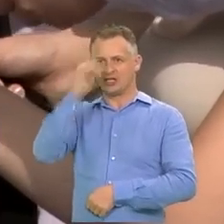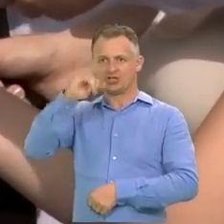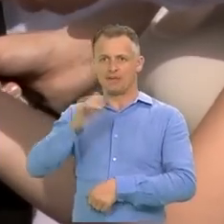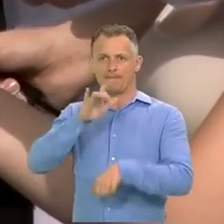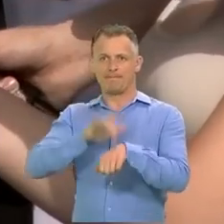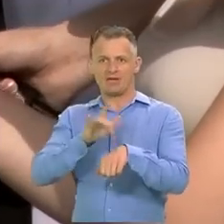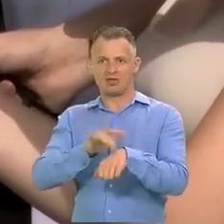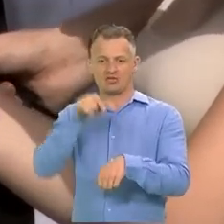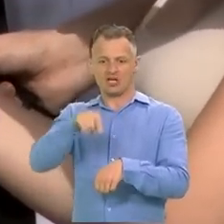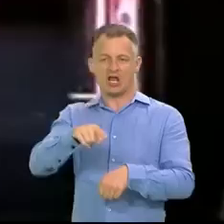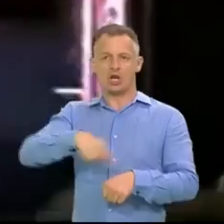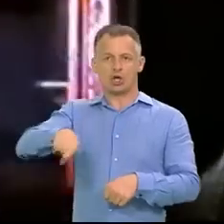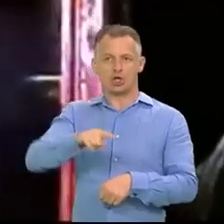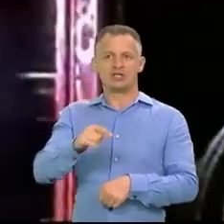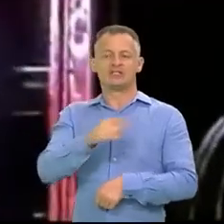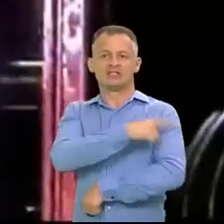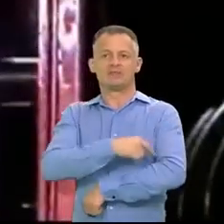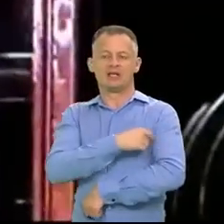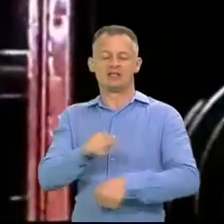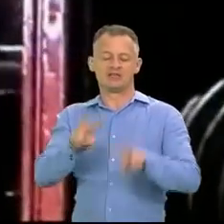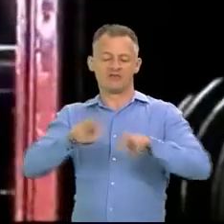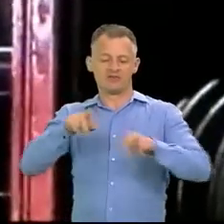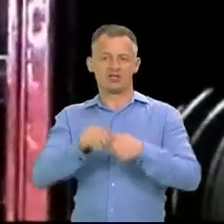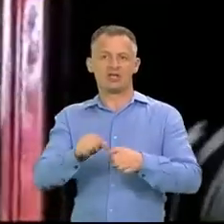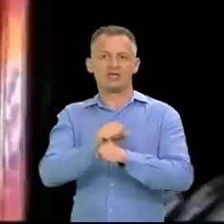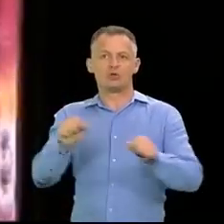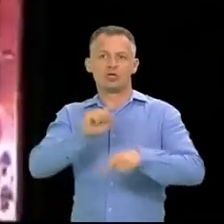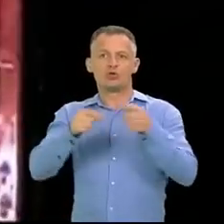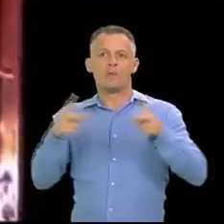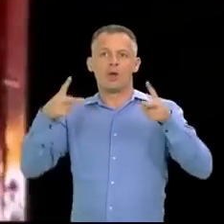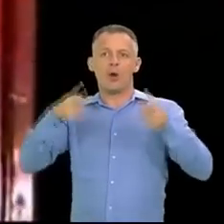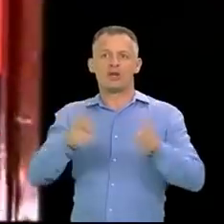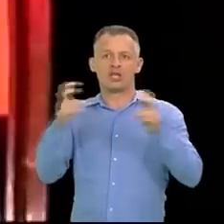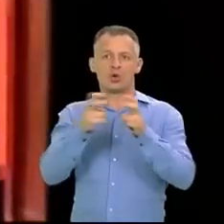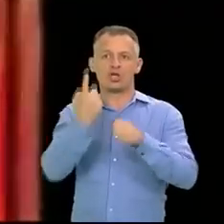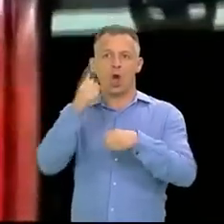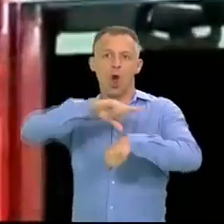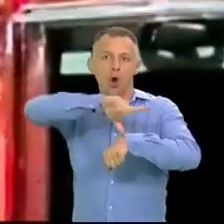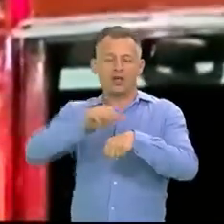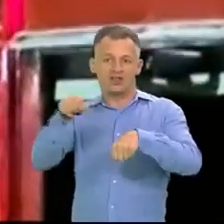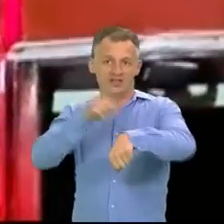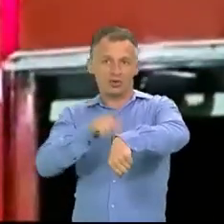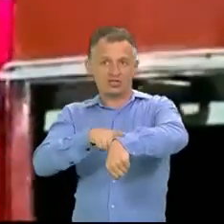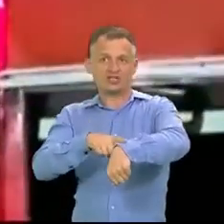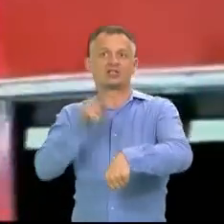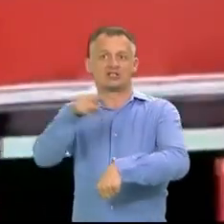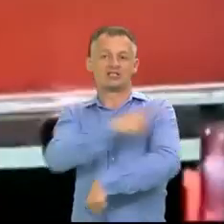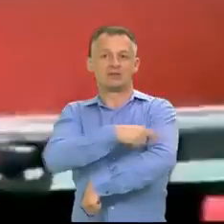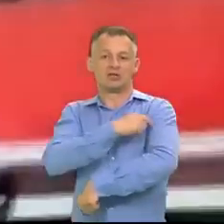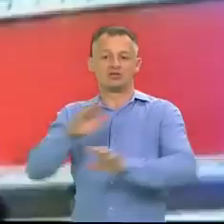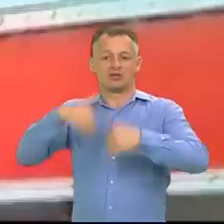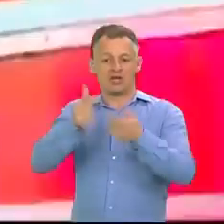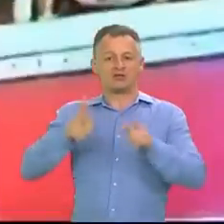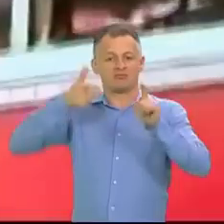să verifice starea lor. Explozia ar fi avut loc după o pană de curent de o oră. În acest timp, spitalul a fost alimentat cu energie